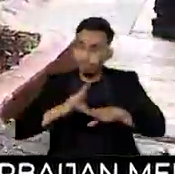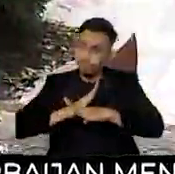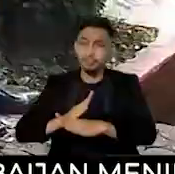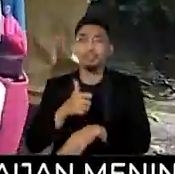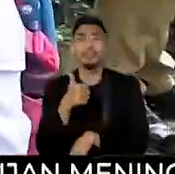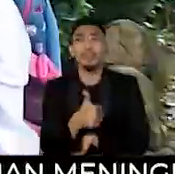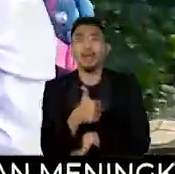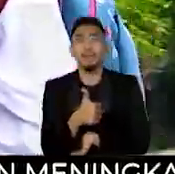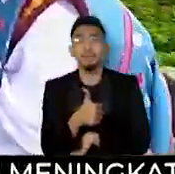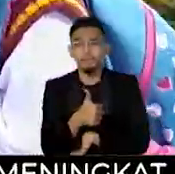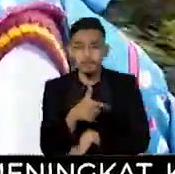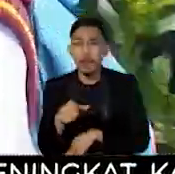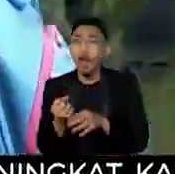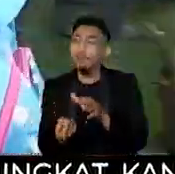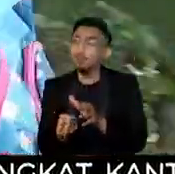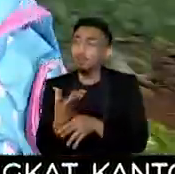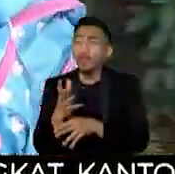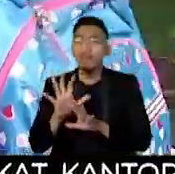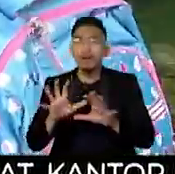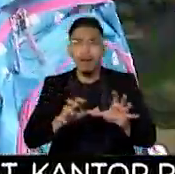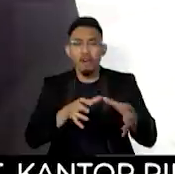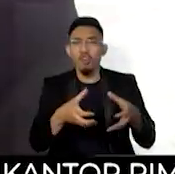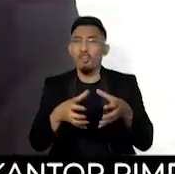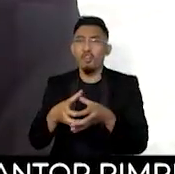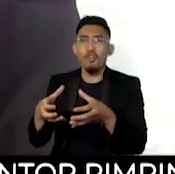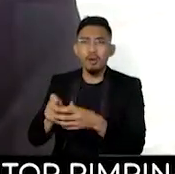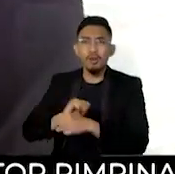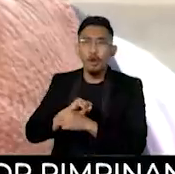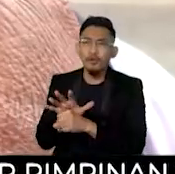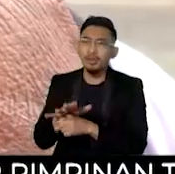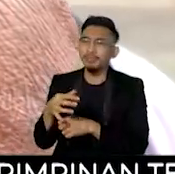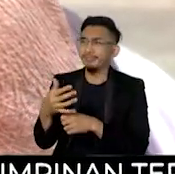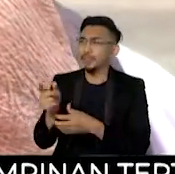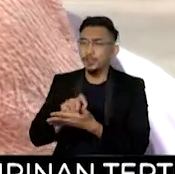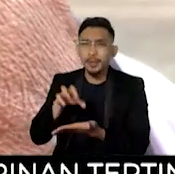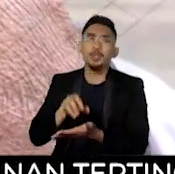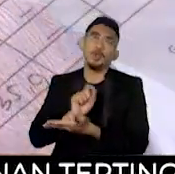berbagai wilayah. Tim Liputan iNews melaporkan.